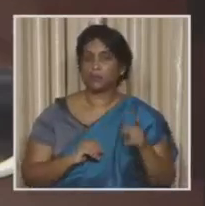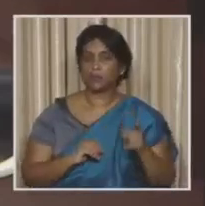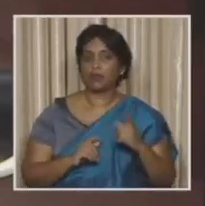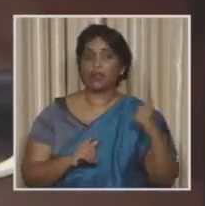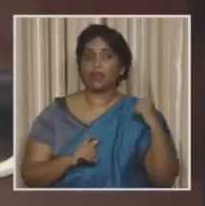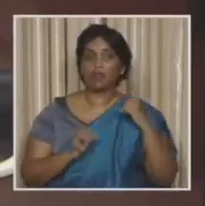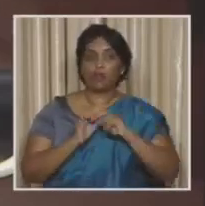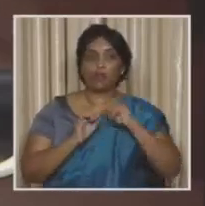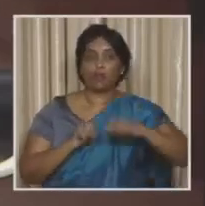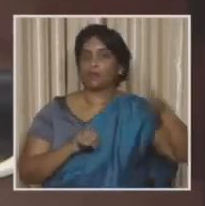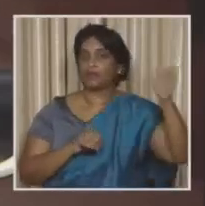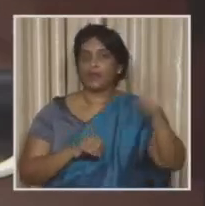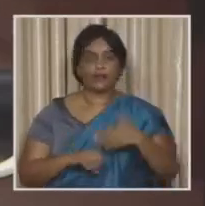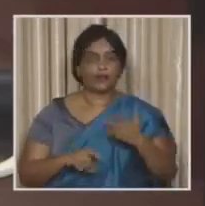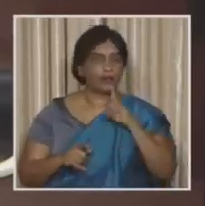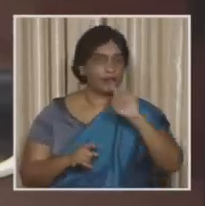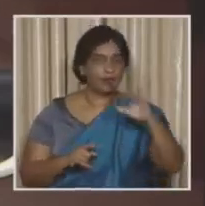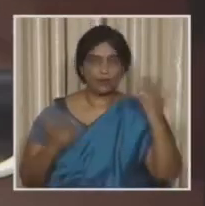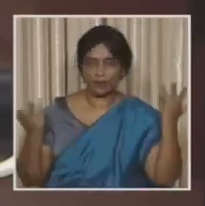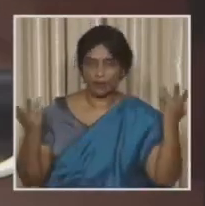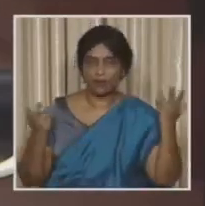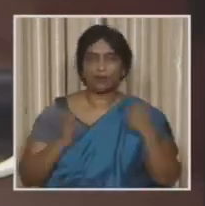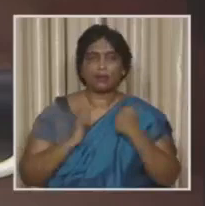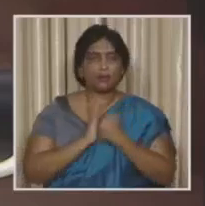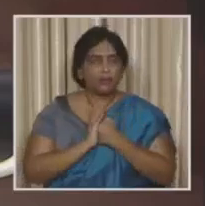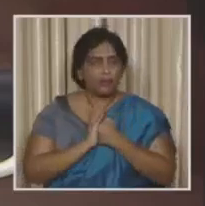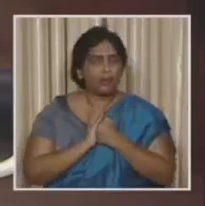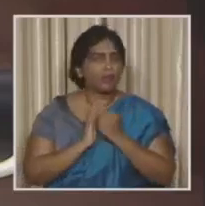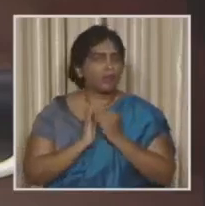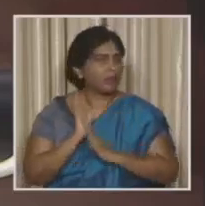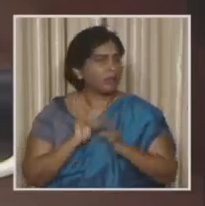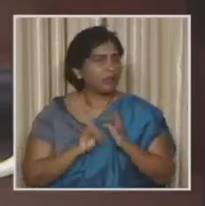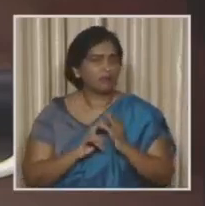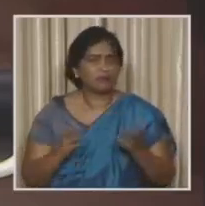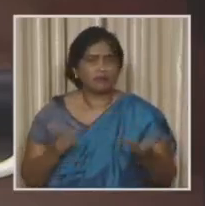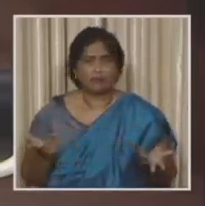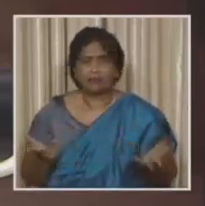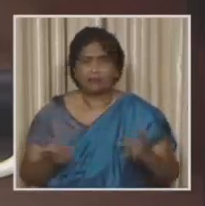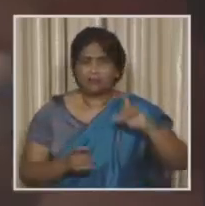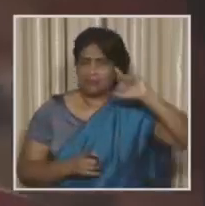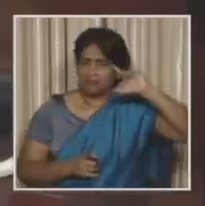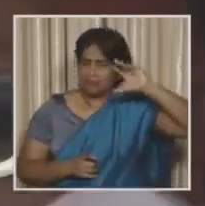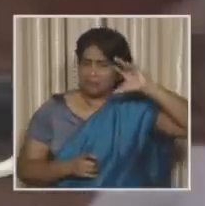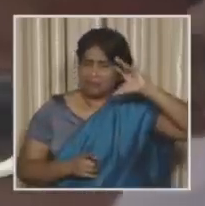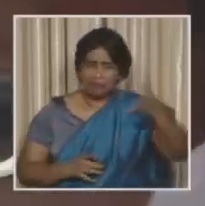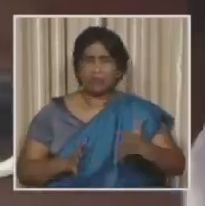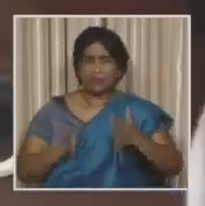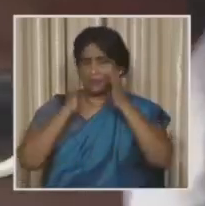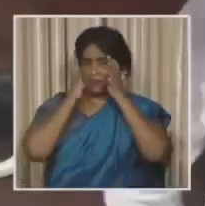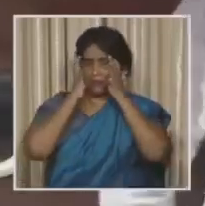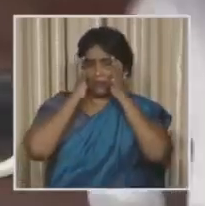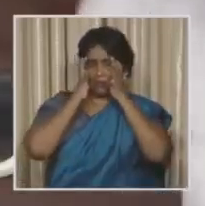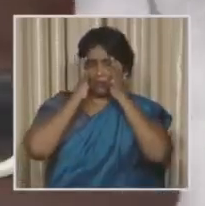ආරක්ෂක මණ්ඩලයට කැඳවන්නේ නැහැ. ගරු මන්ත්‍රීතුමනි, මොන මෝන්ට තකතිරු උද්දච්ච